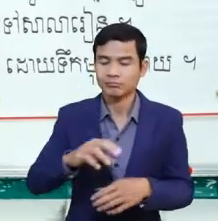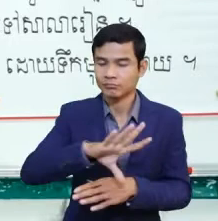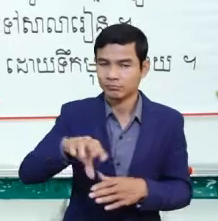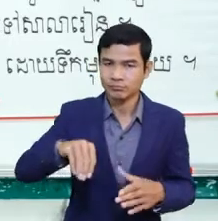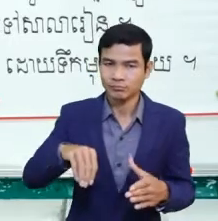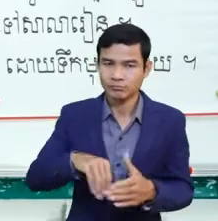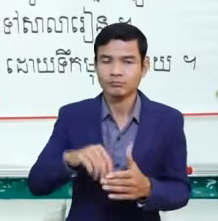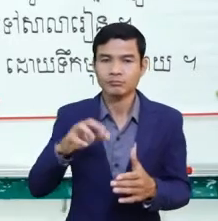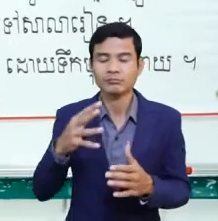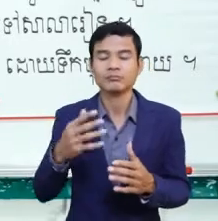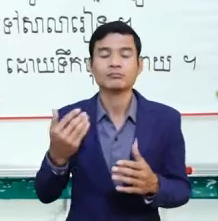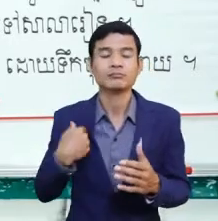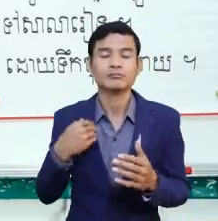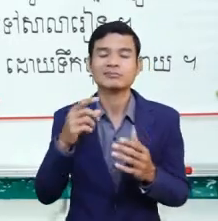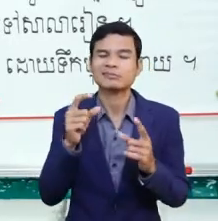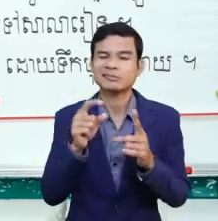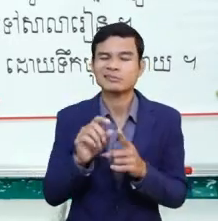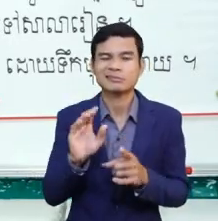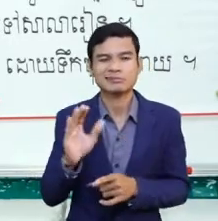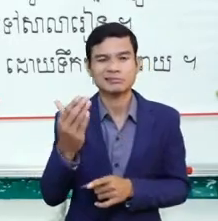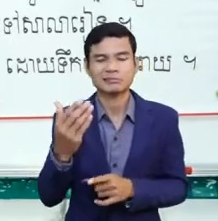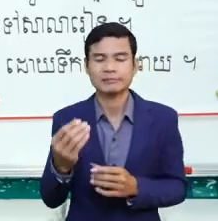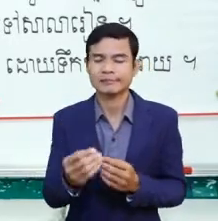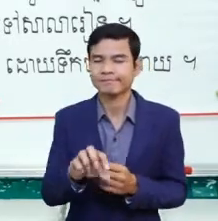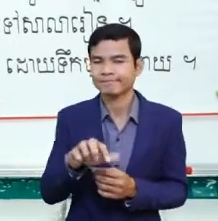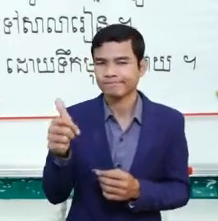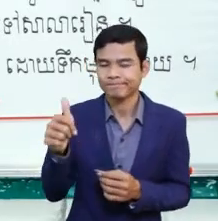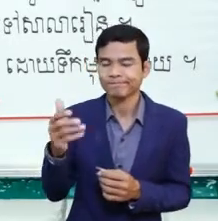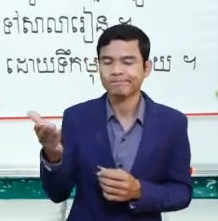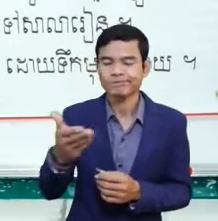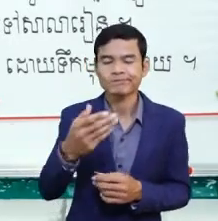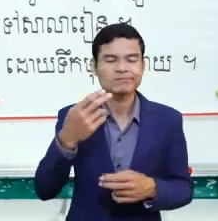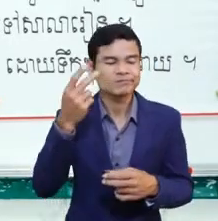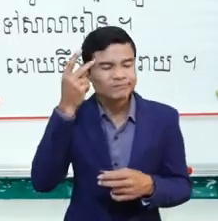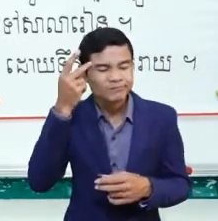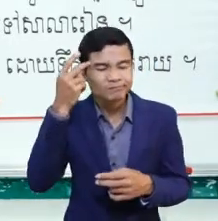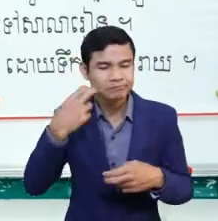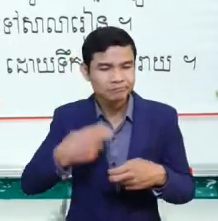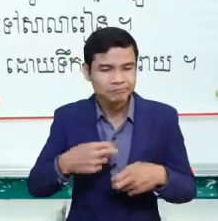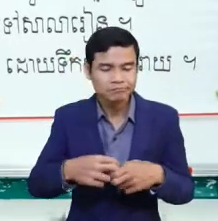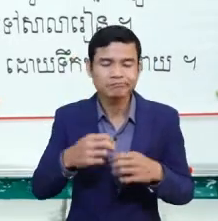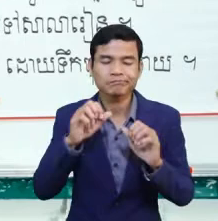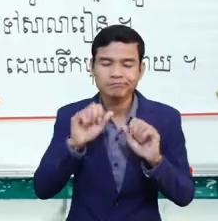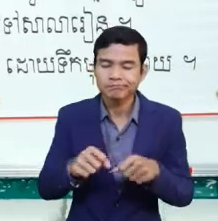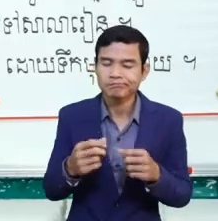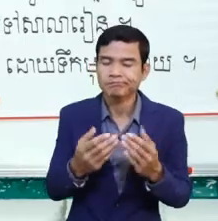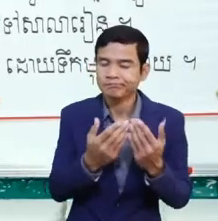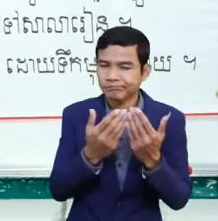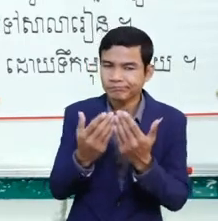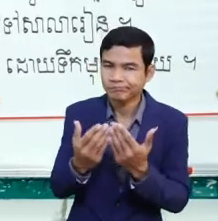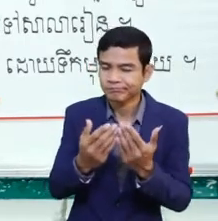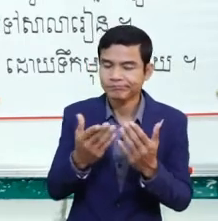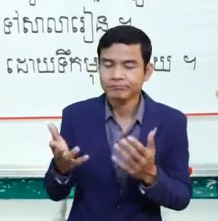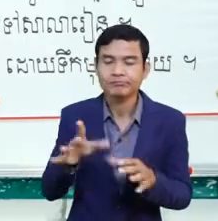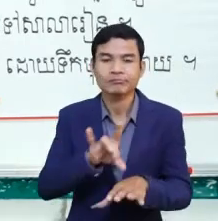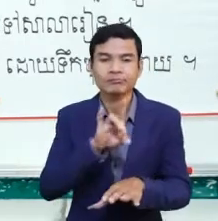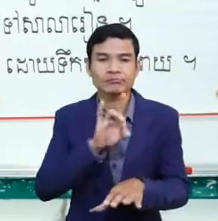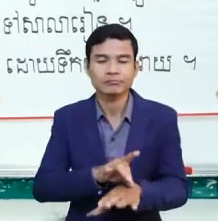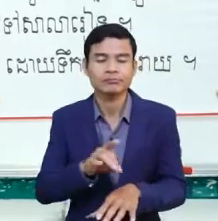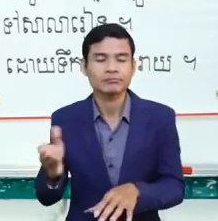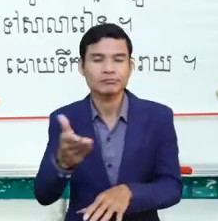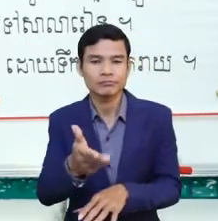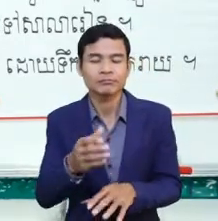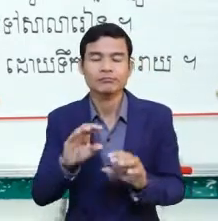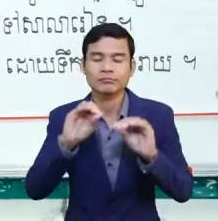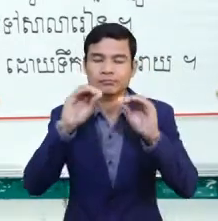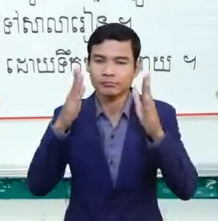khác cứ miên pe pi má chia ra đại con môi chấm nuôi nó cất tha pi má nè con ông cả an chả đôi chân pe ní cứ chỉ pe đây